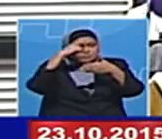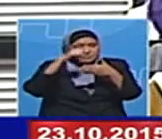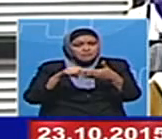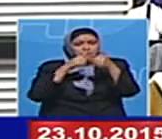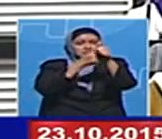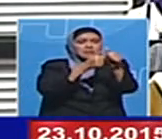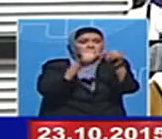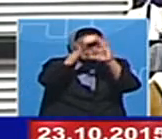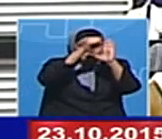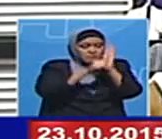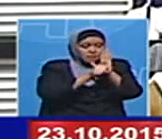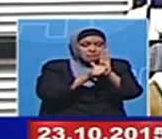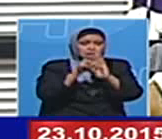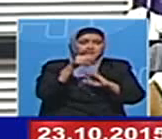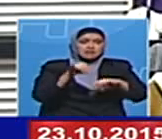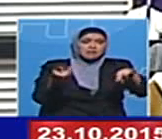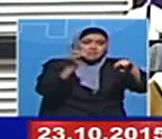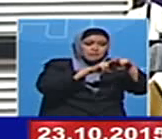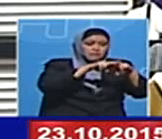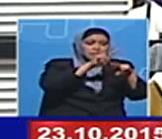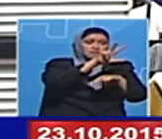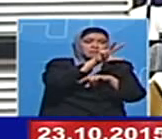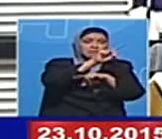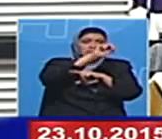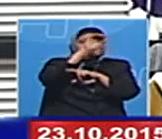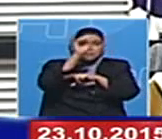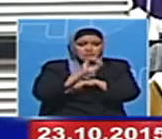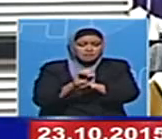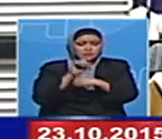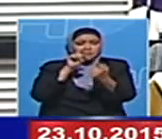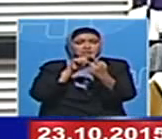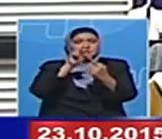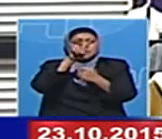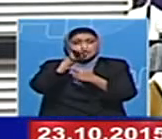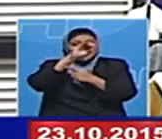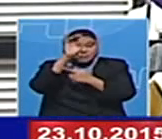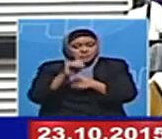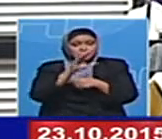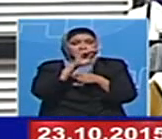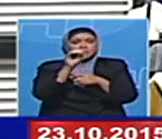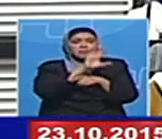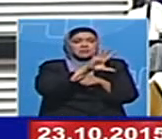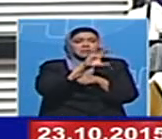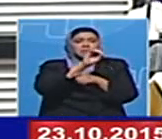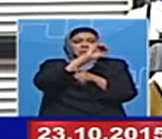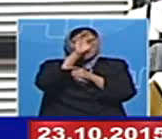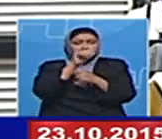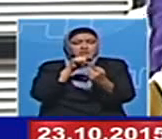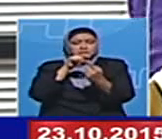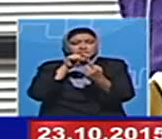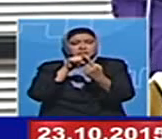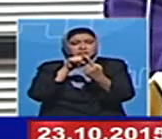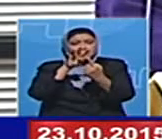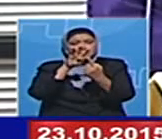nilai tambah iaitu 30% kepada 20% dan 50% kepada